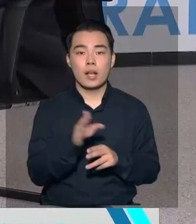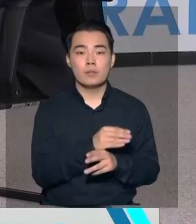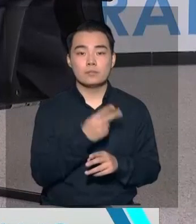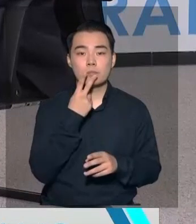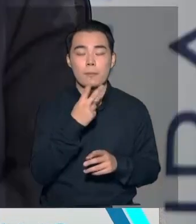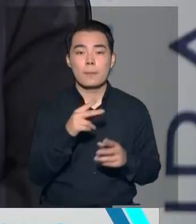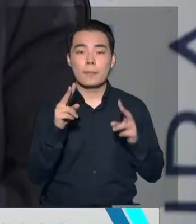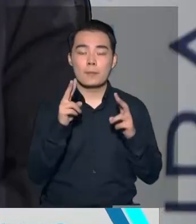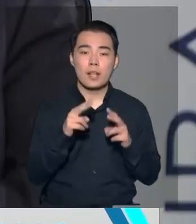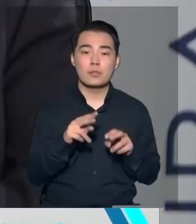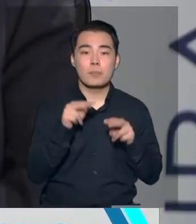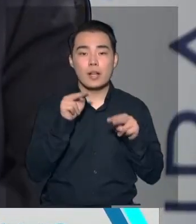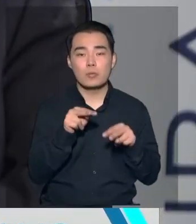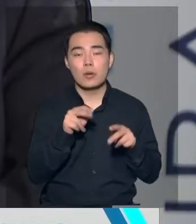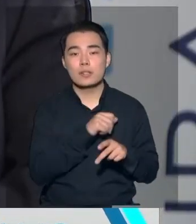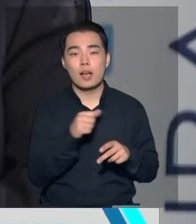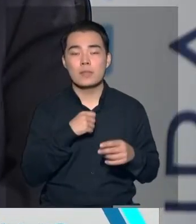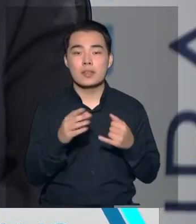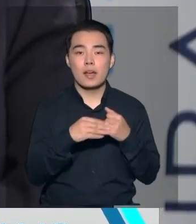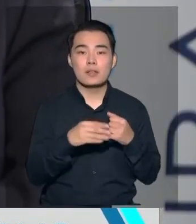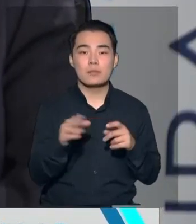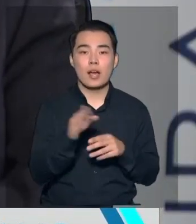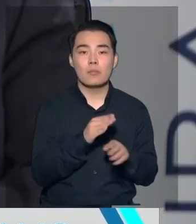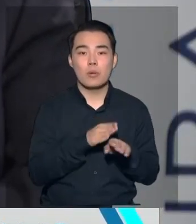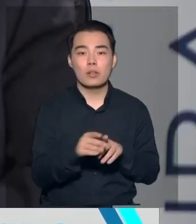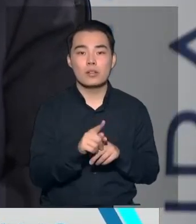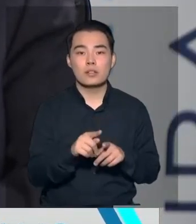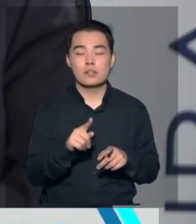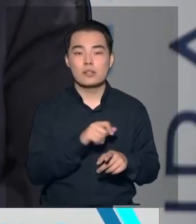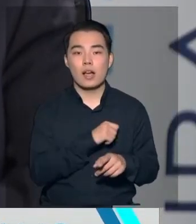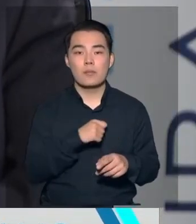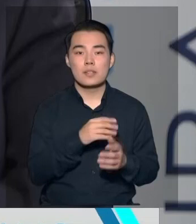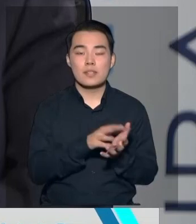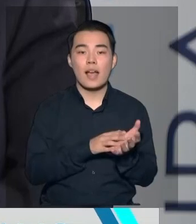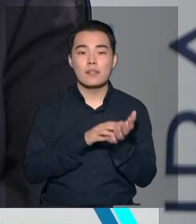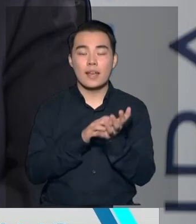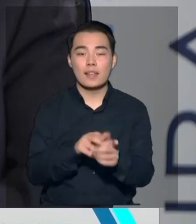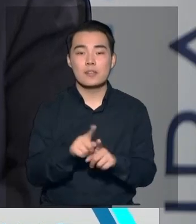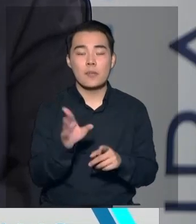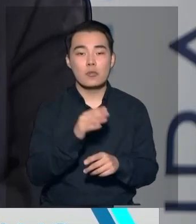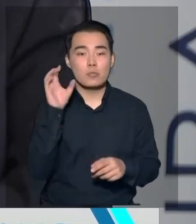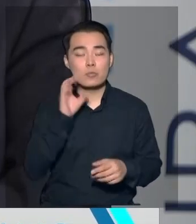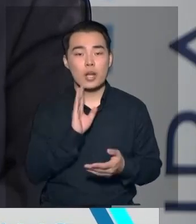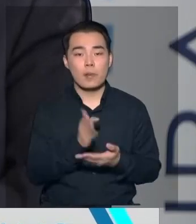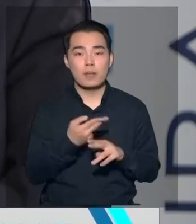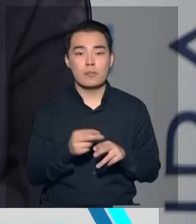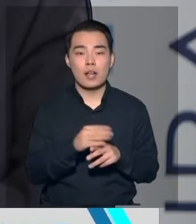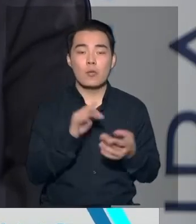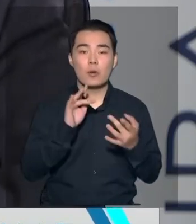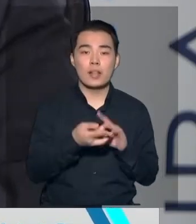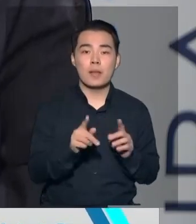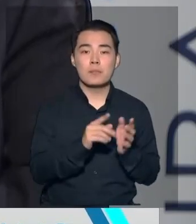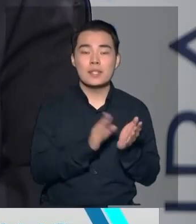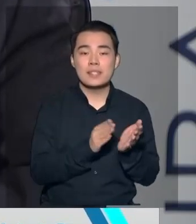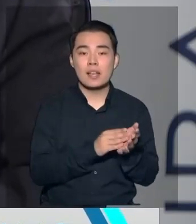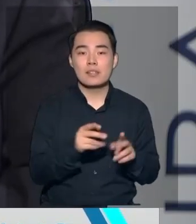Биліктің мониторингі, әлеуметтік желіні болсын, халықтың арыздарын болсын, шағымдарын болсын. Қазір мынаке онлайн петиция дейтін